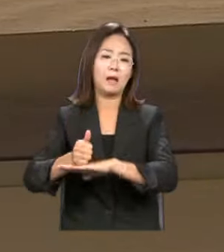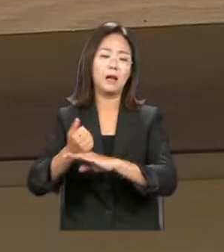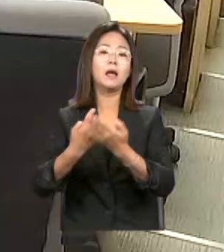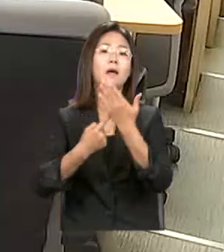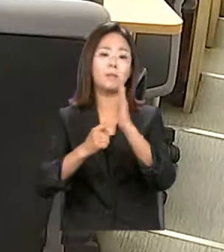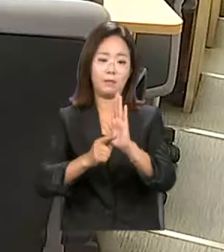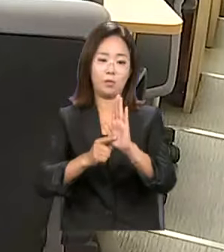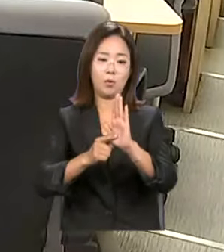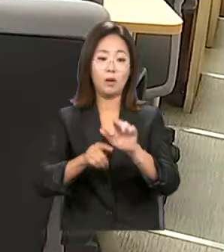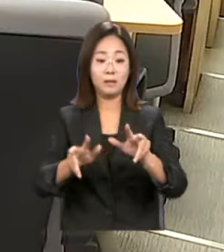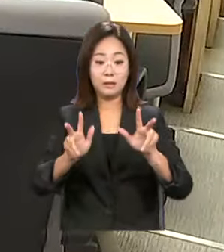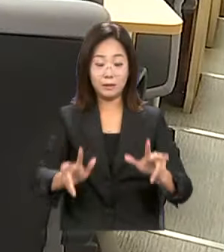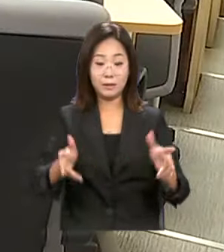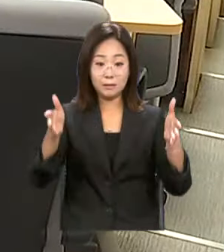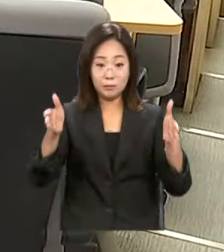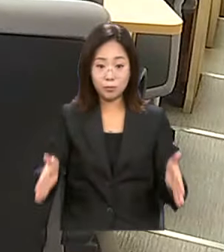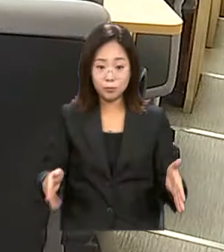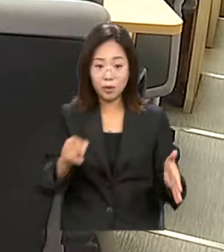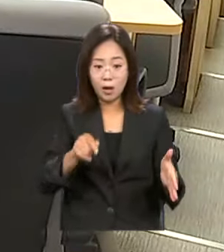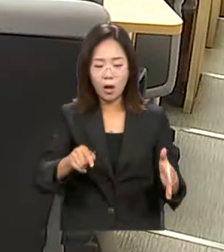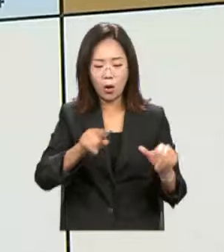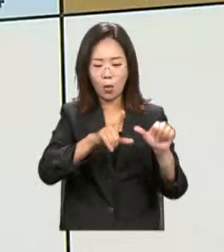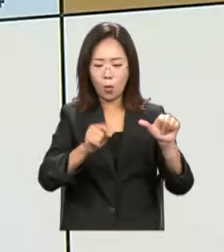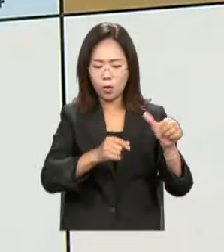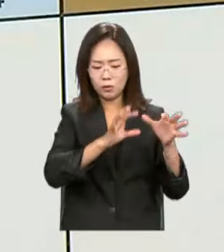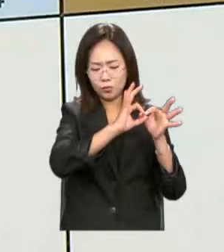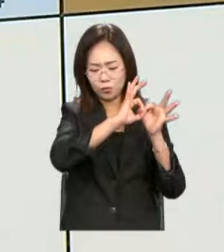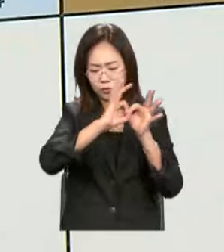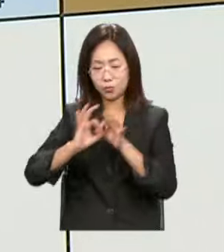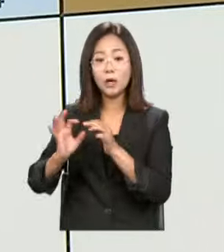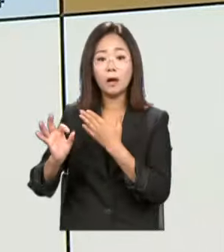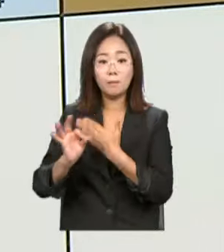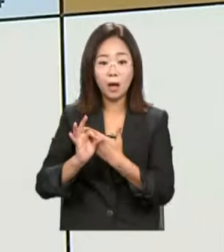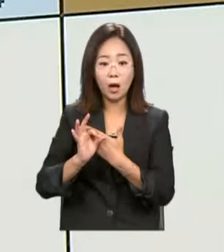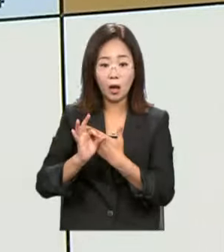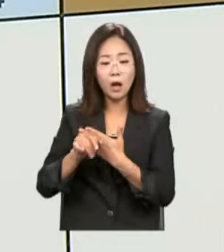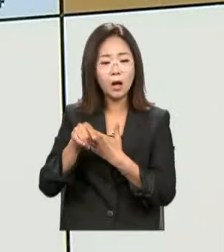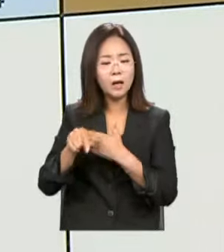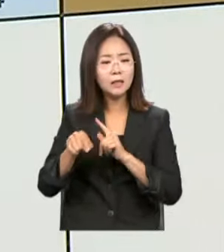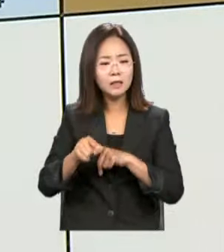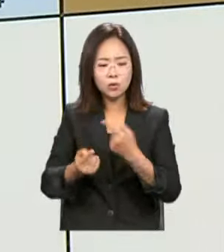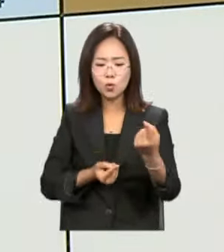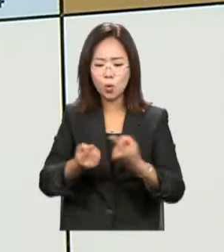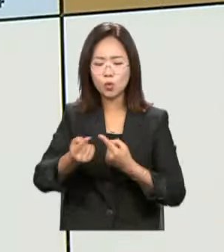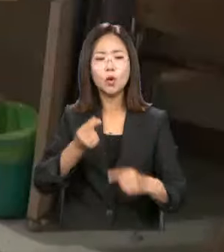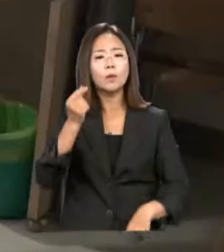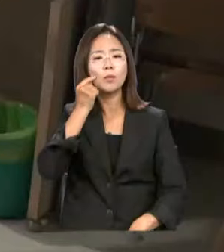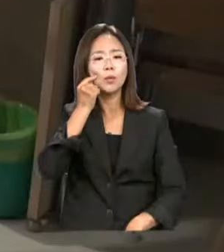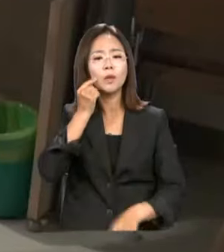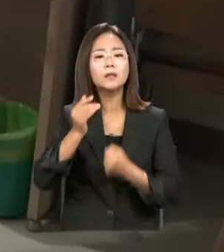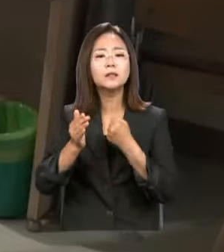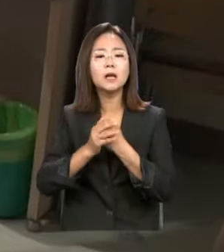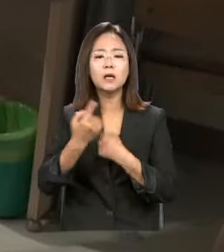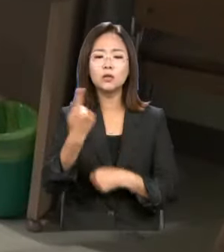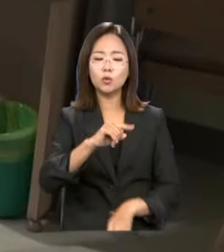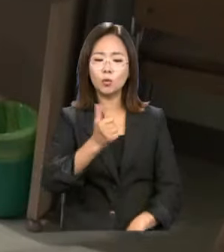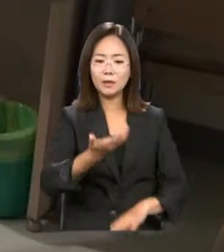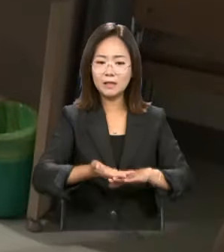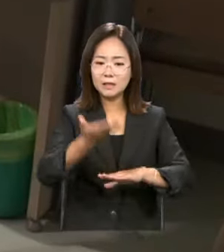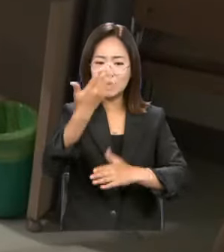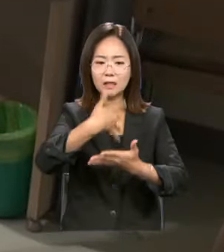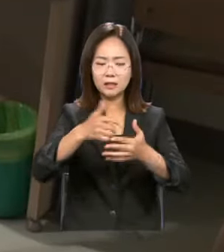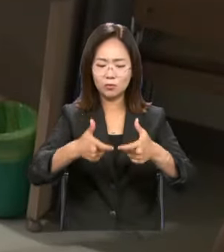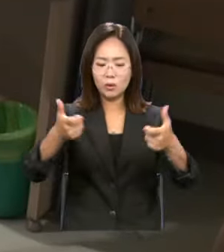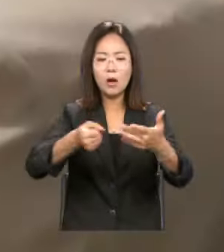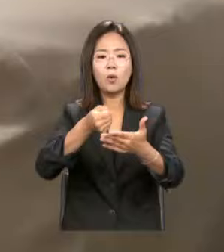말입니다 지금 같은 교착 상태가 5월 중순까지 이어진다면 물리적으로 조정이 어려운만큼 10000명 이상 증원이